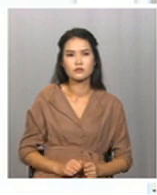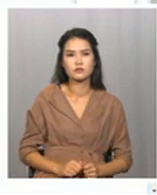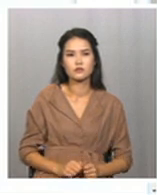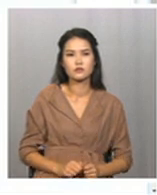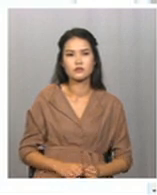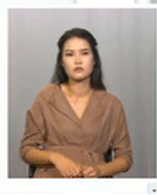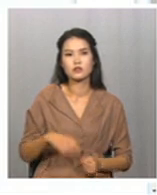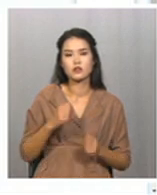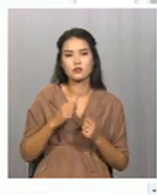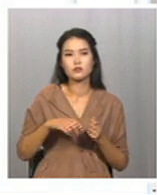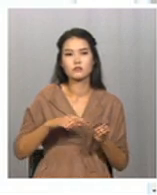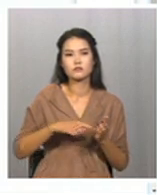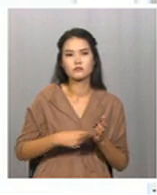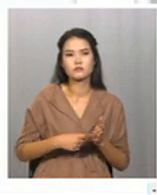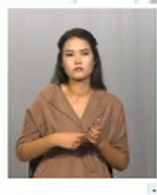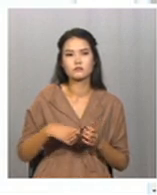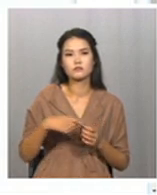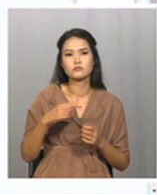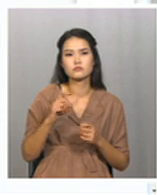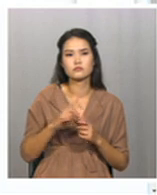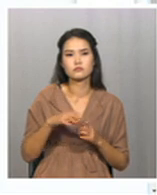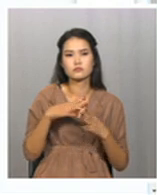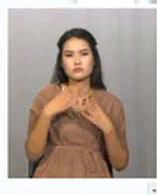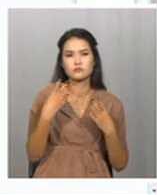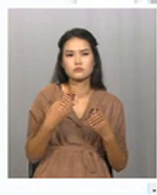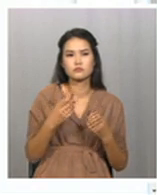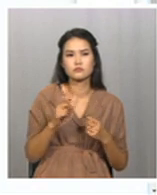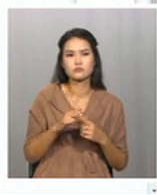бөлімдерді, яғни әрбір бет парақшаларды да өзгертуге